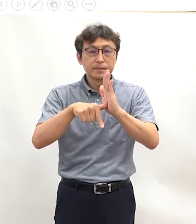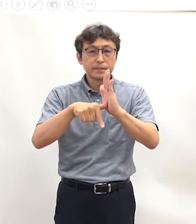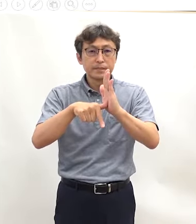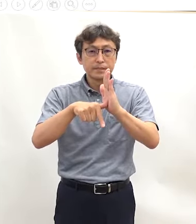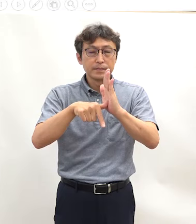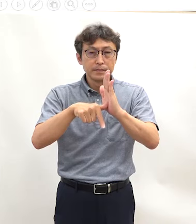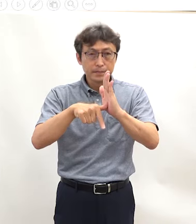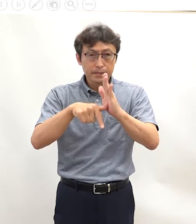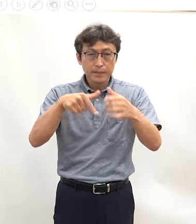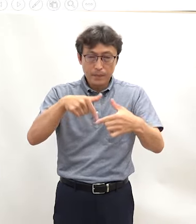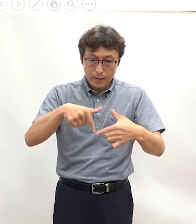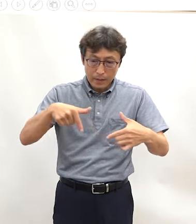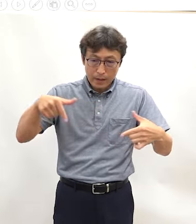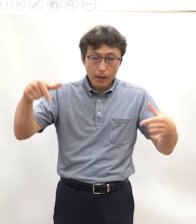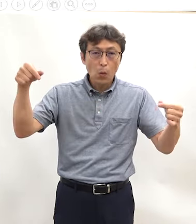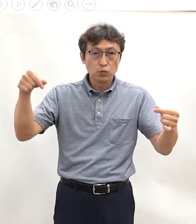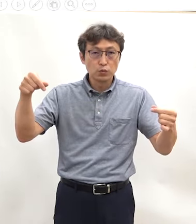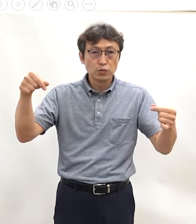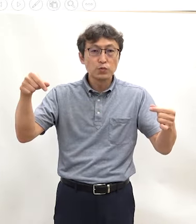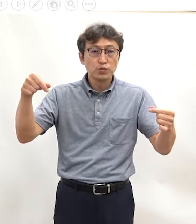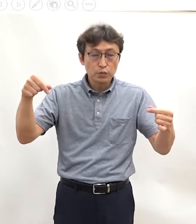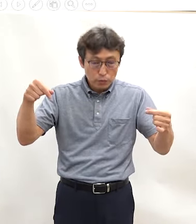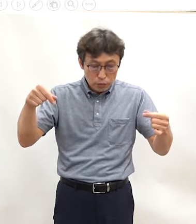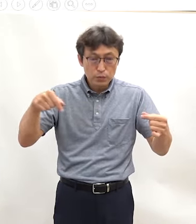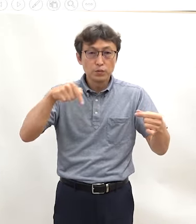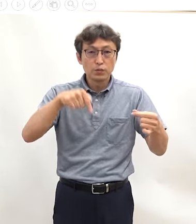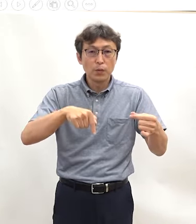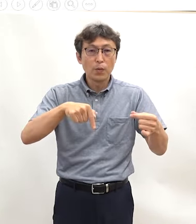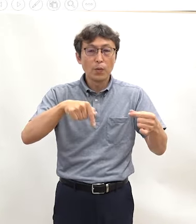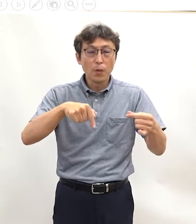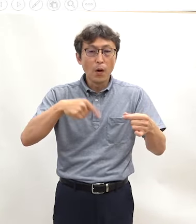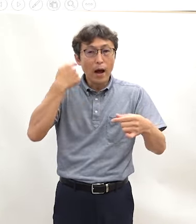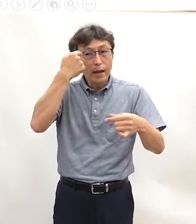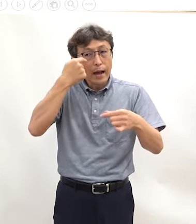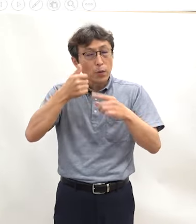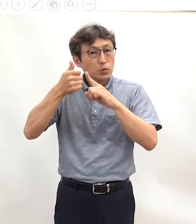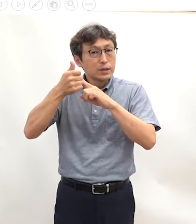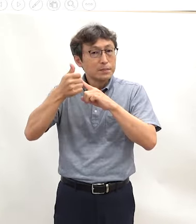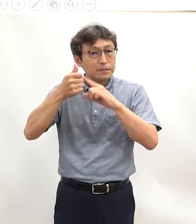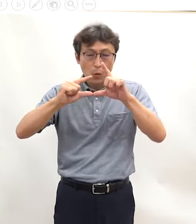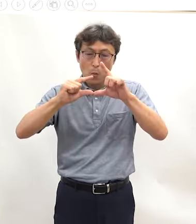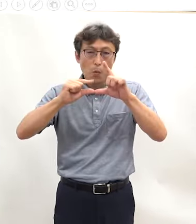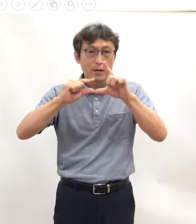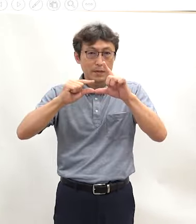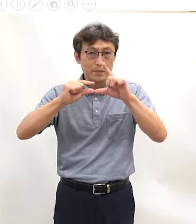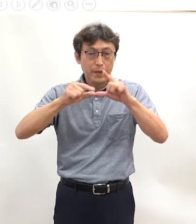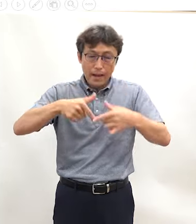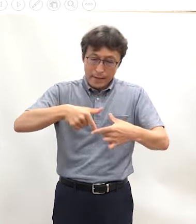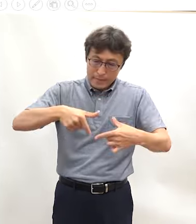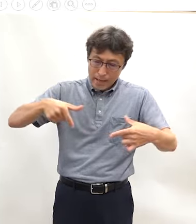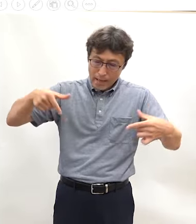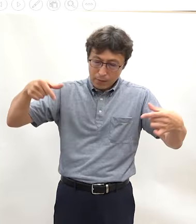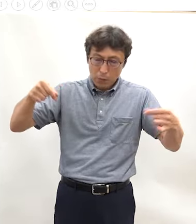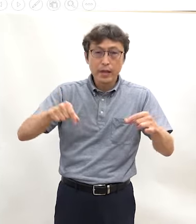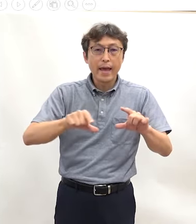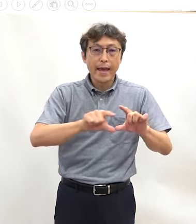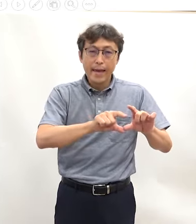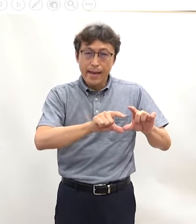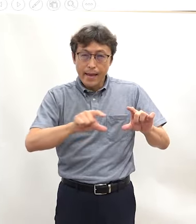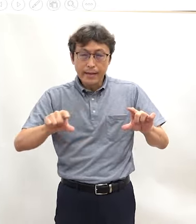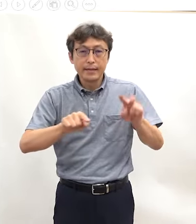人口に占める、外国人の割合なんですね。全国平均でいうと 2.387%